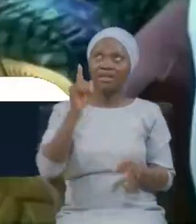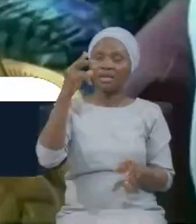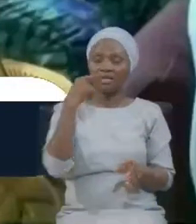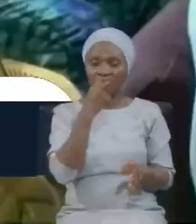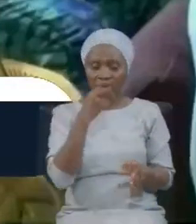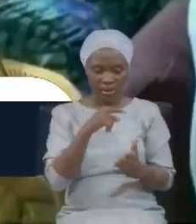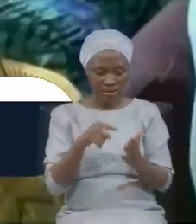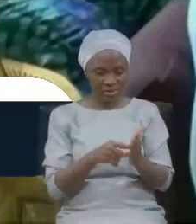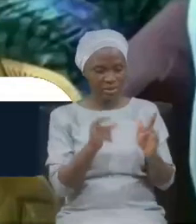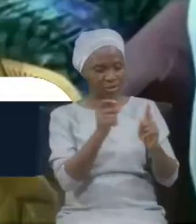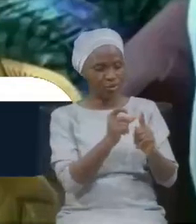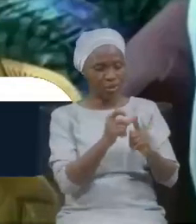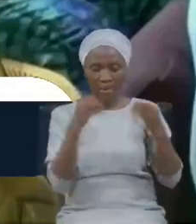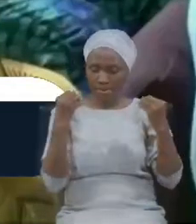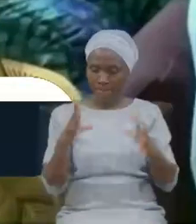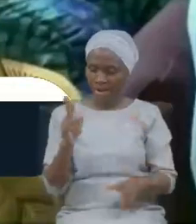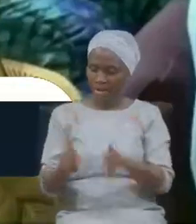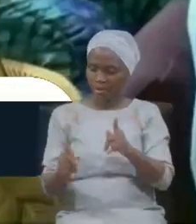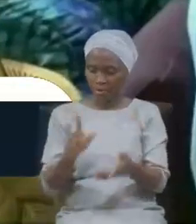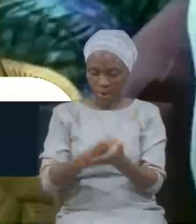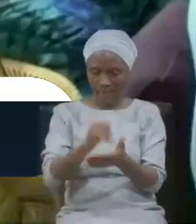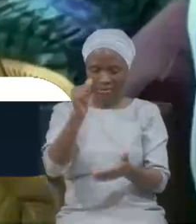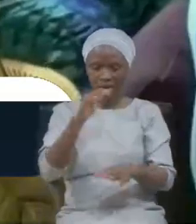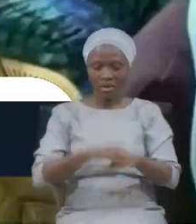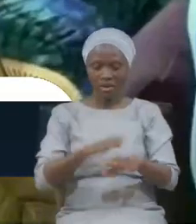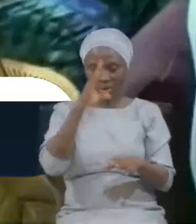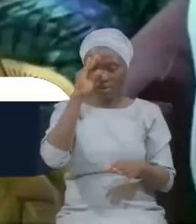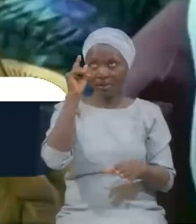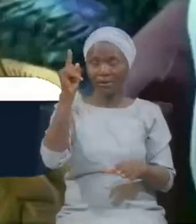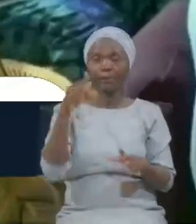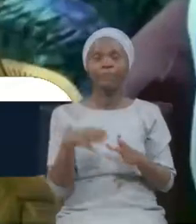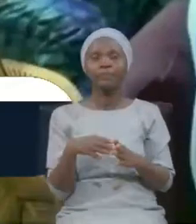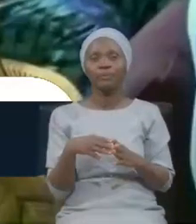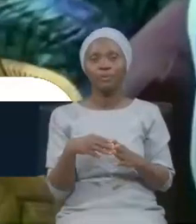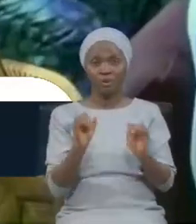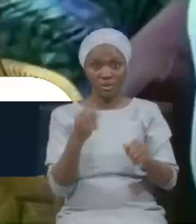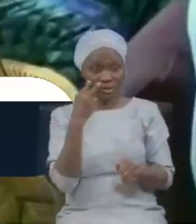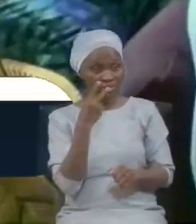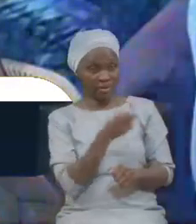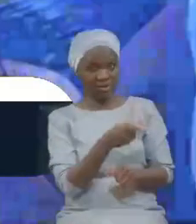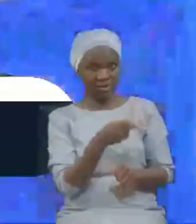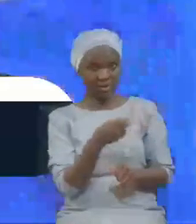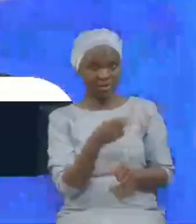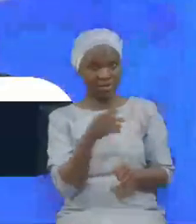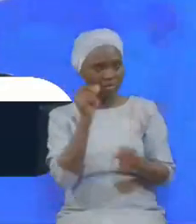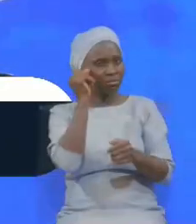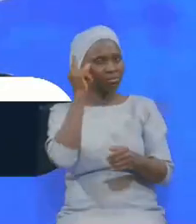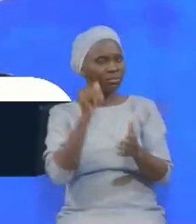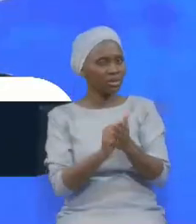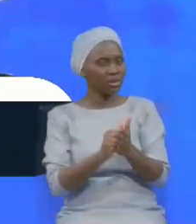ainsi, plusieurs crurent en lui. Pouvez-vous voir cela? Est-ce que vous comprenez ce